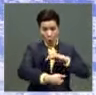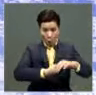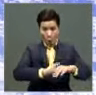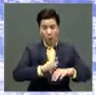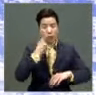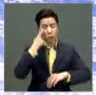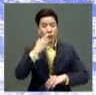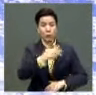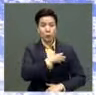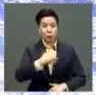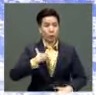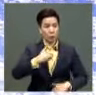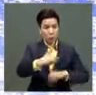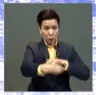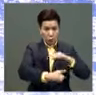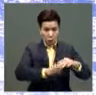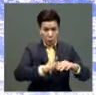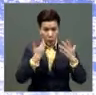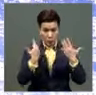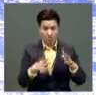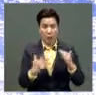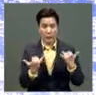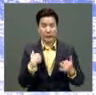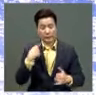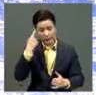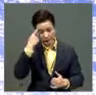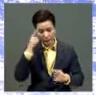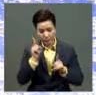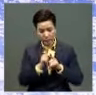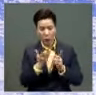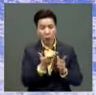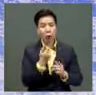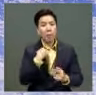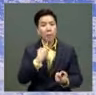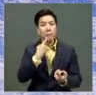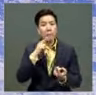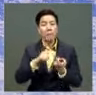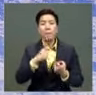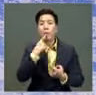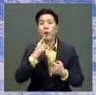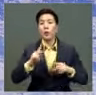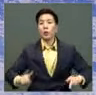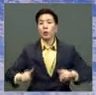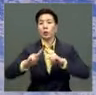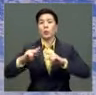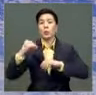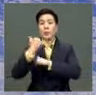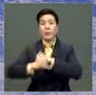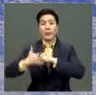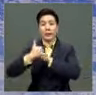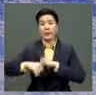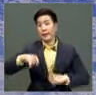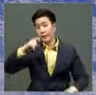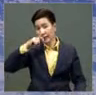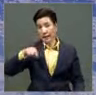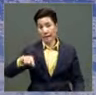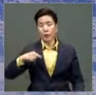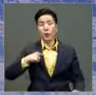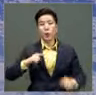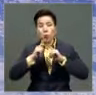แล้วก็นำมาสู่การขออนุญาตไปยังกระทรวงการต่างประเทศกระทรวงการต่างประเทศก็ห